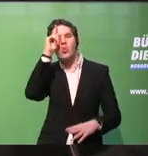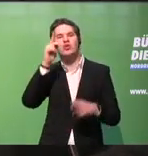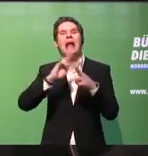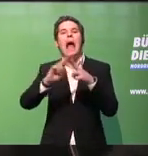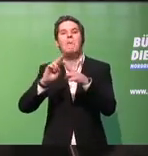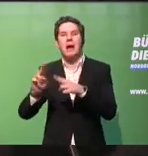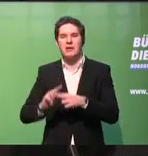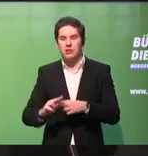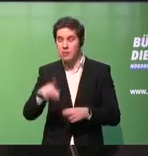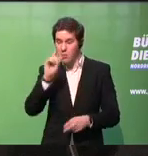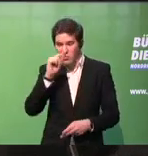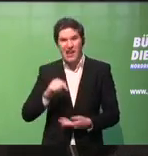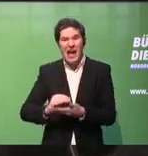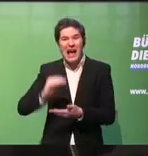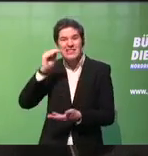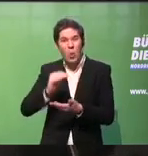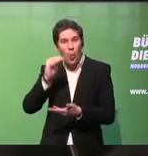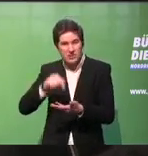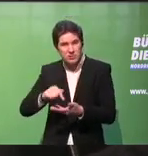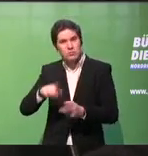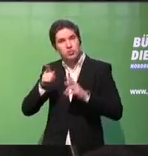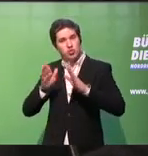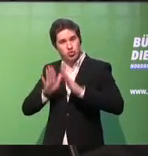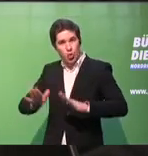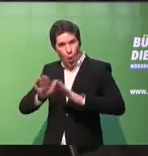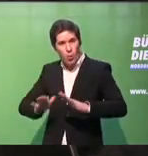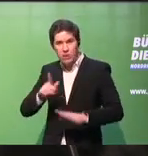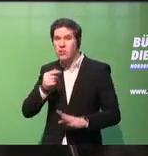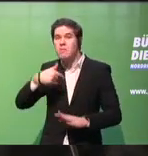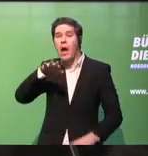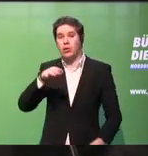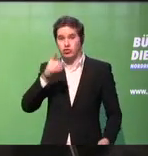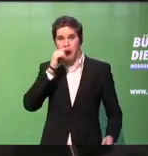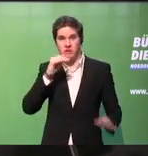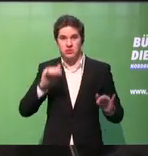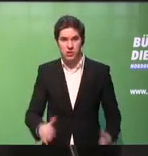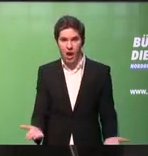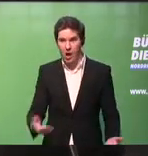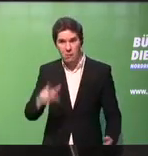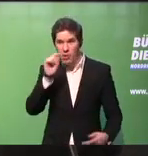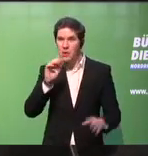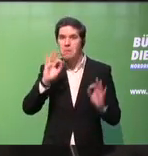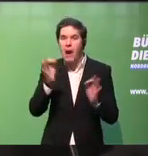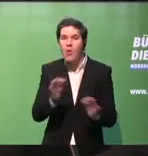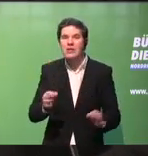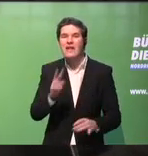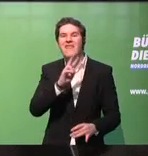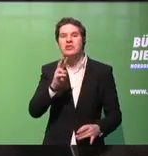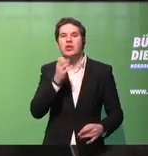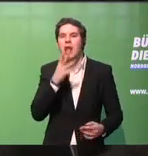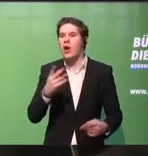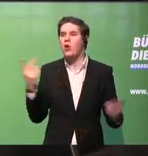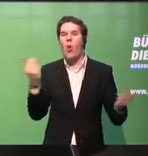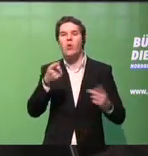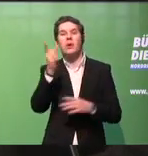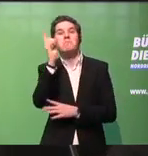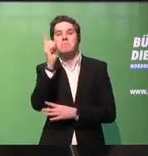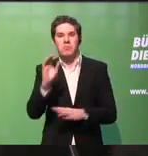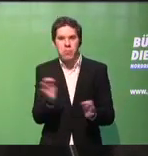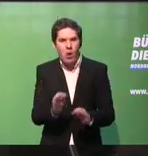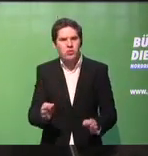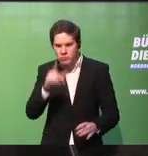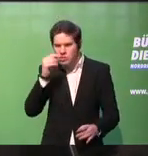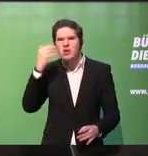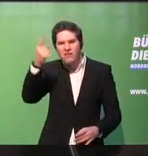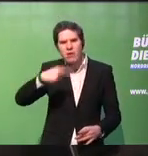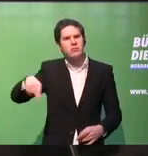machen und hat das Zeug dazu, ohne Veggie-Days und erhobenen Zeigefingern europäischer Mainstream zu werden. Das aber muss